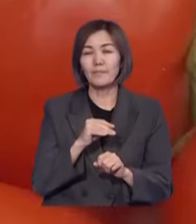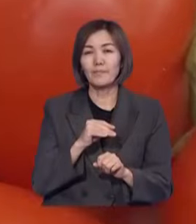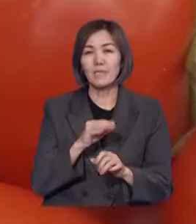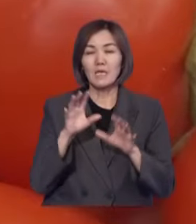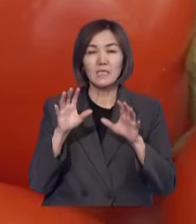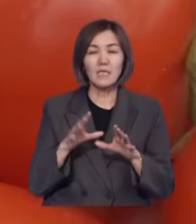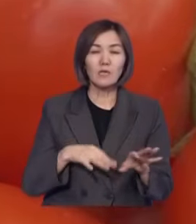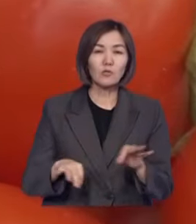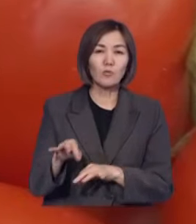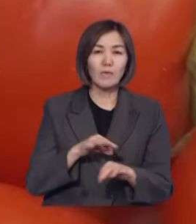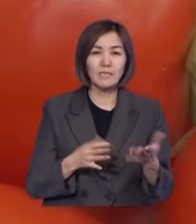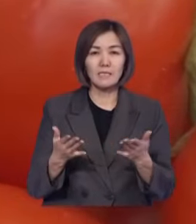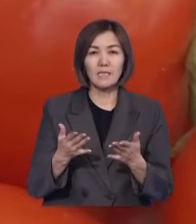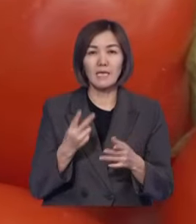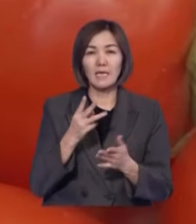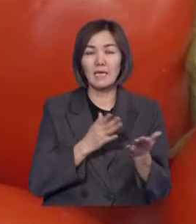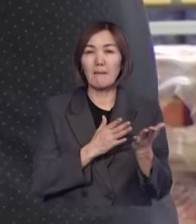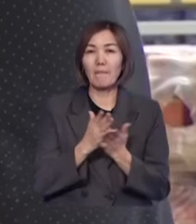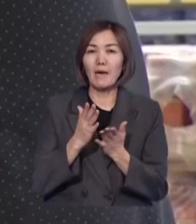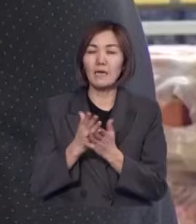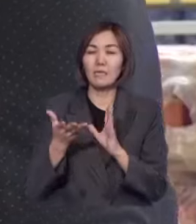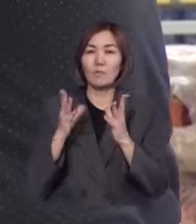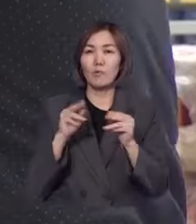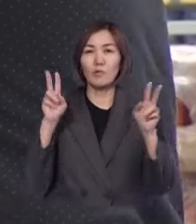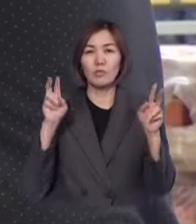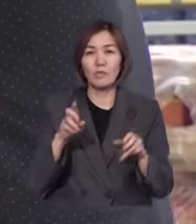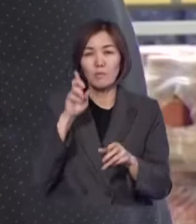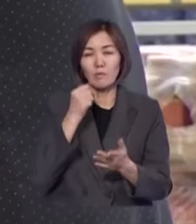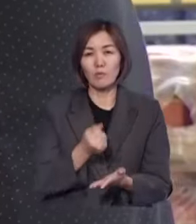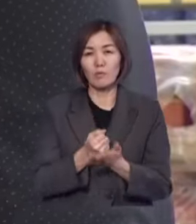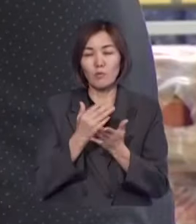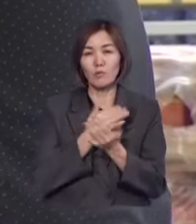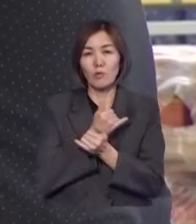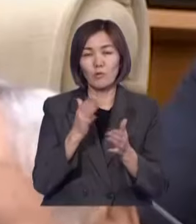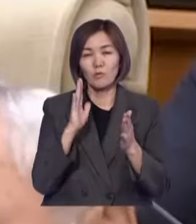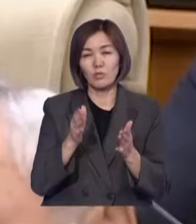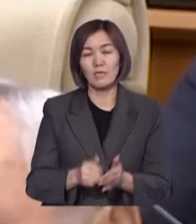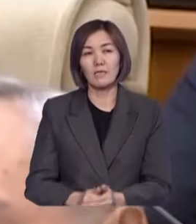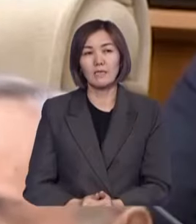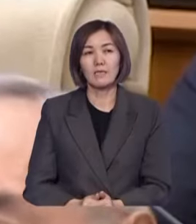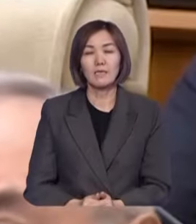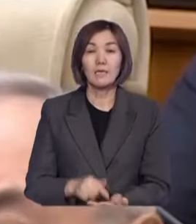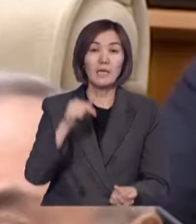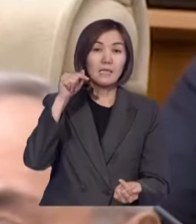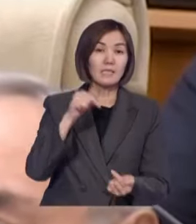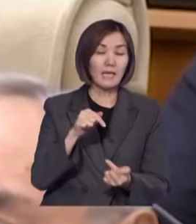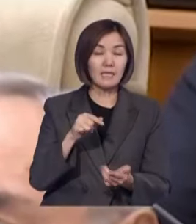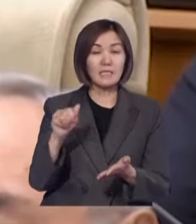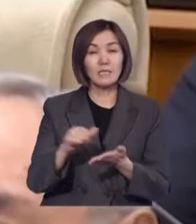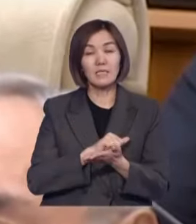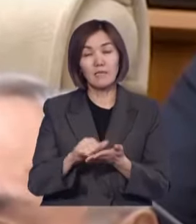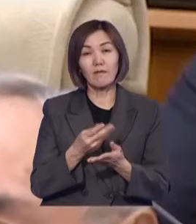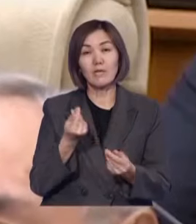леспе заң жобасында өндірушілерді екі бағыт бойынша мемлекеттік қолдау көзделген. Сәйкестік сертификатты